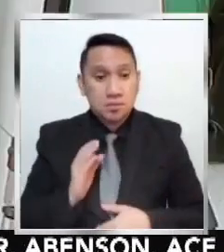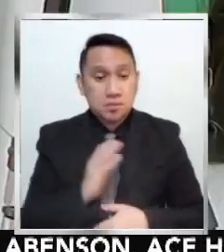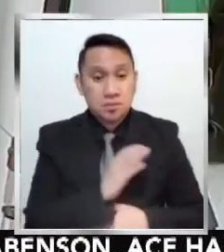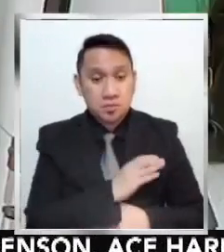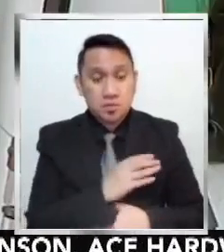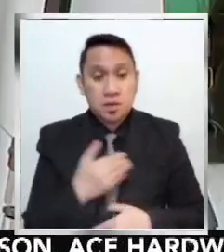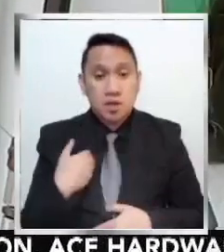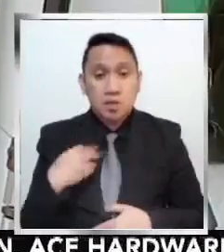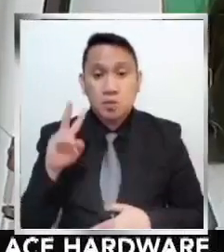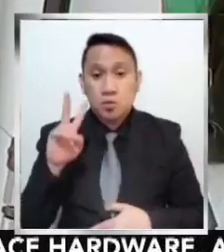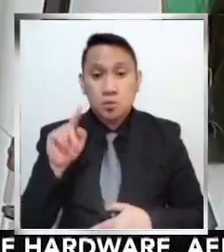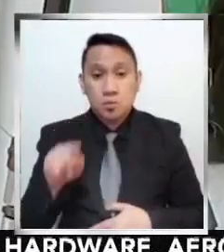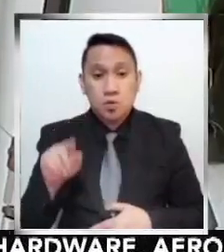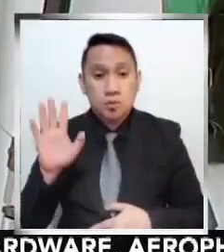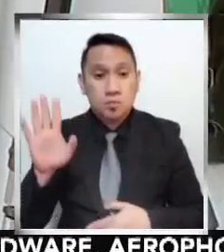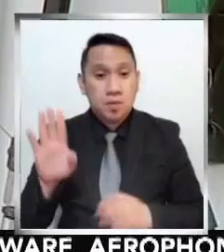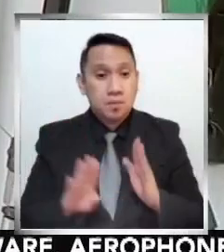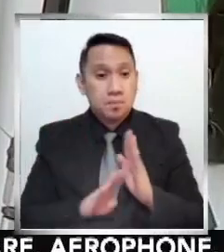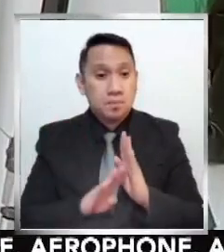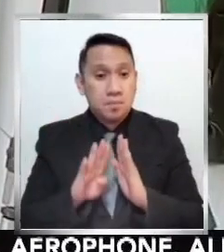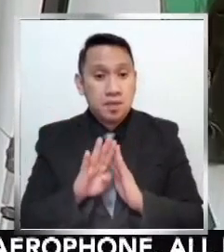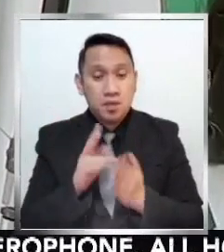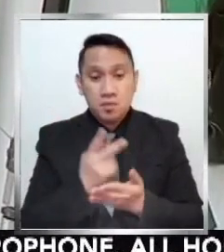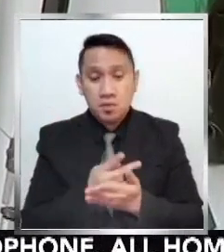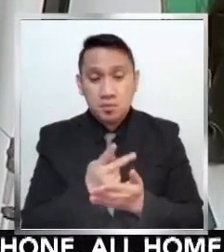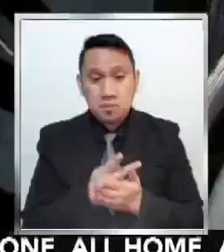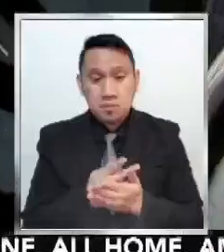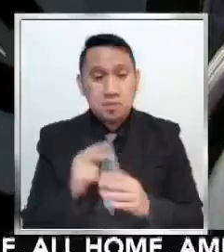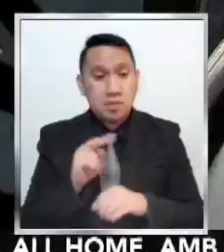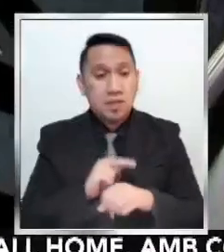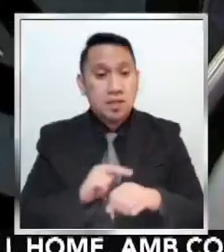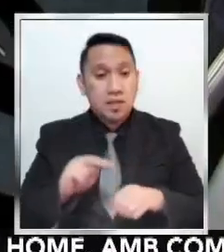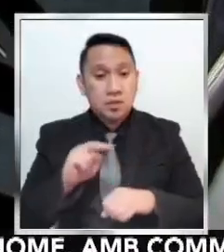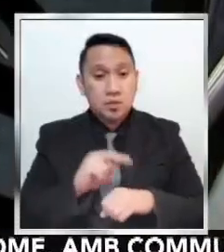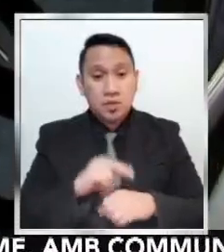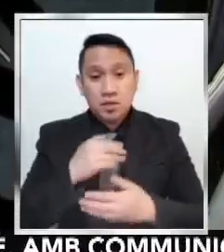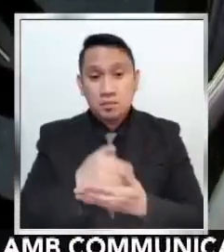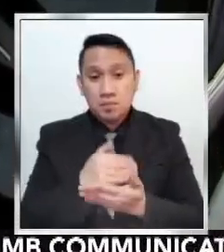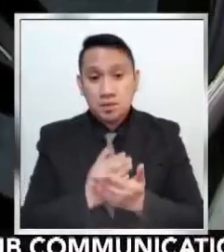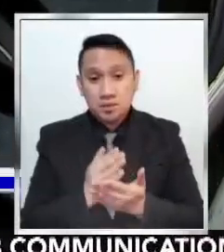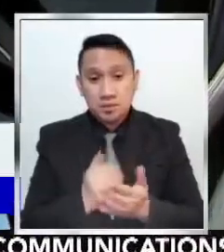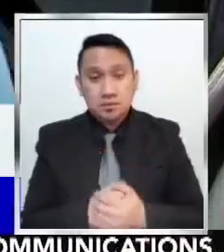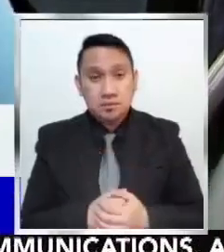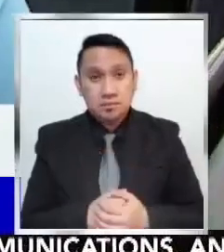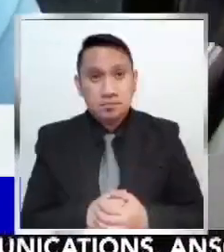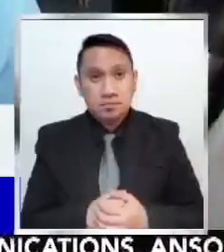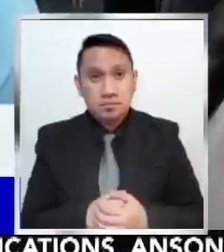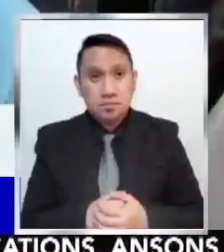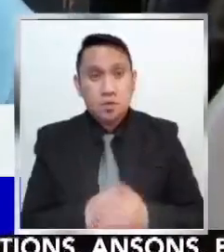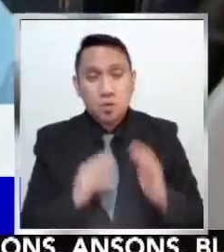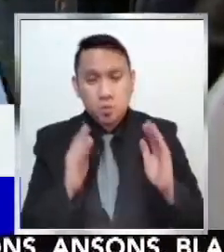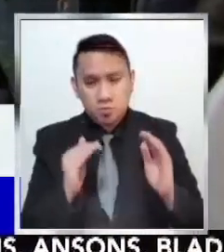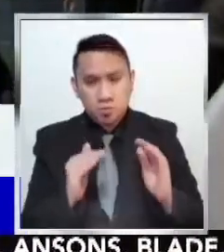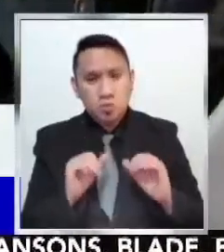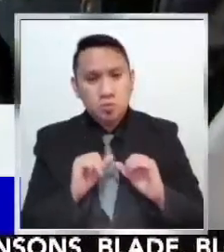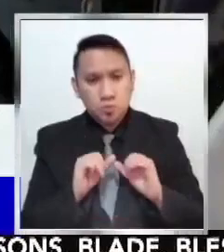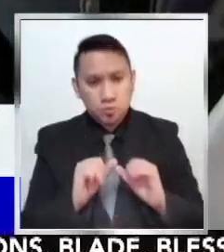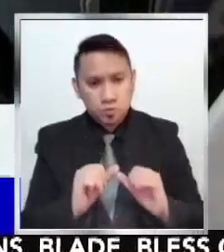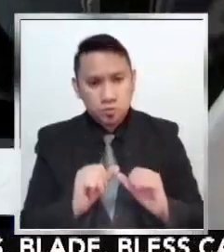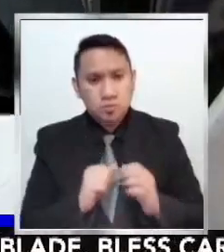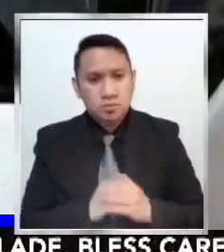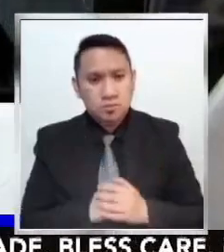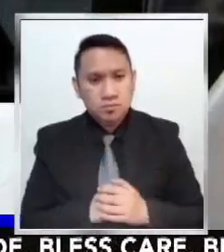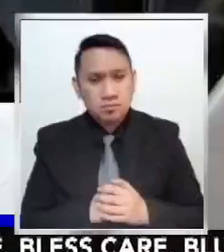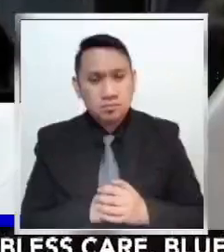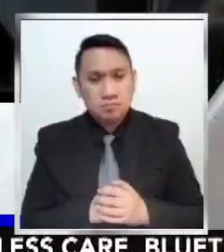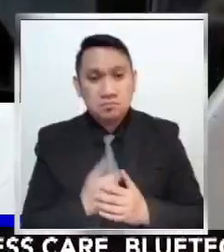pesos sa ilalim ng 2023 national budget. Mas maganda kung tutuluyan o tutuanin. Eh kasi kami, maasa